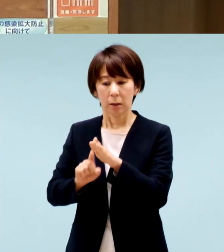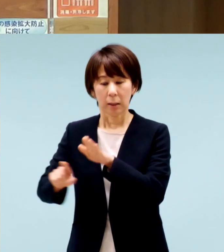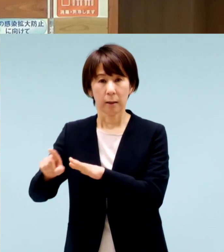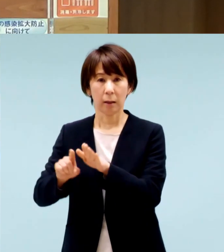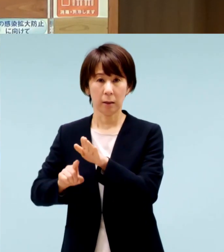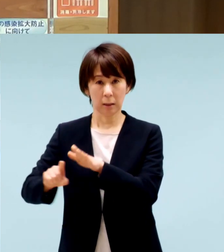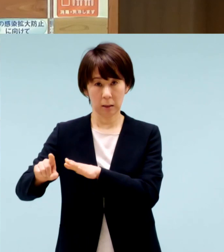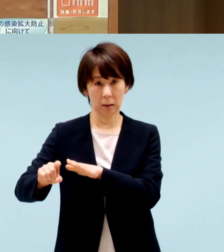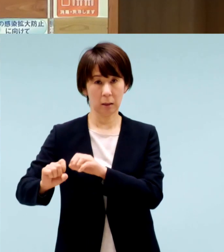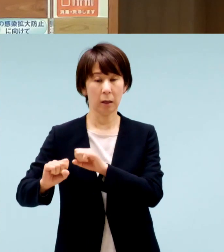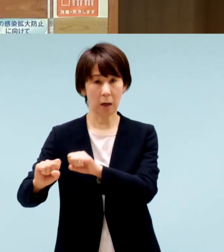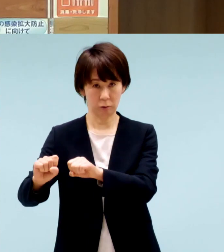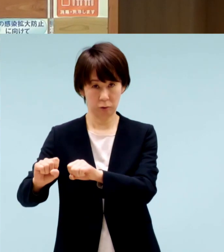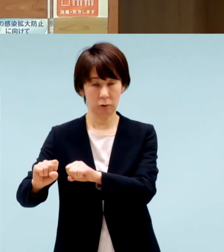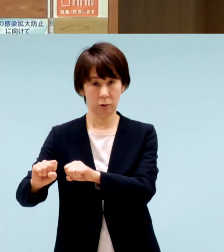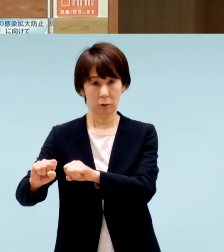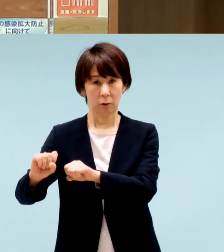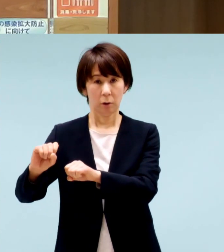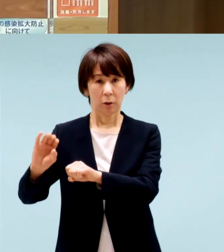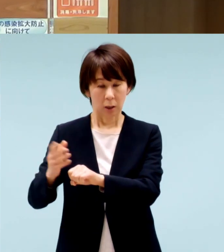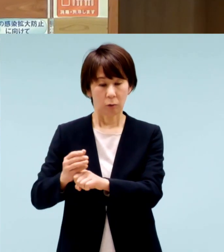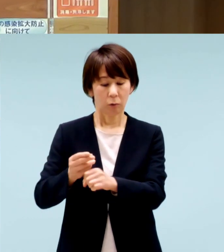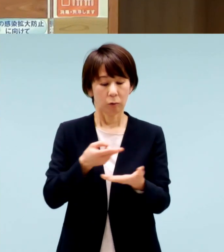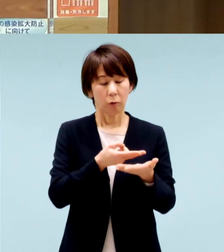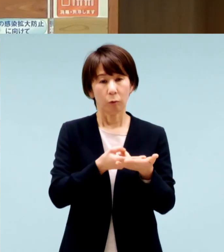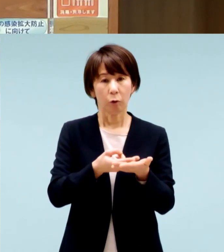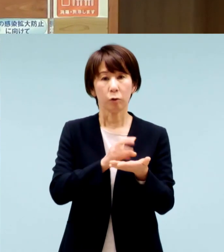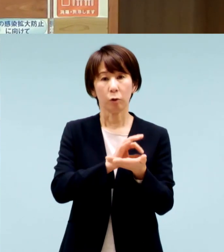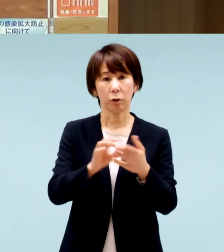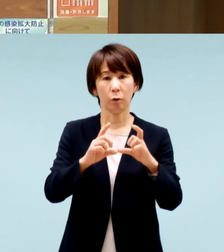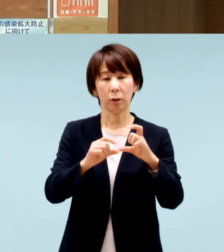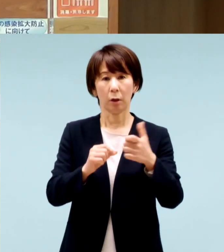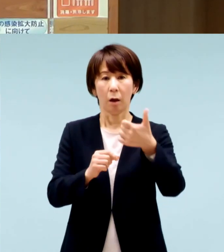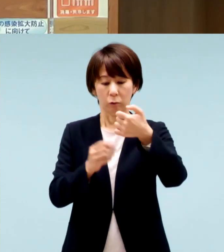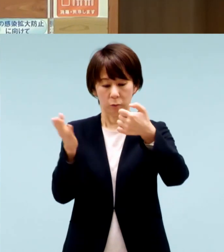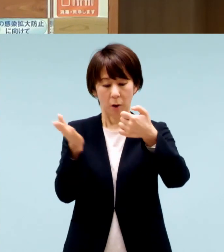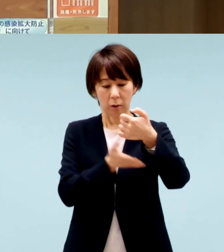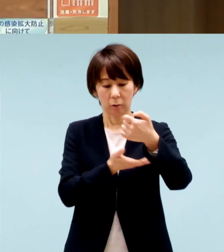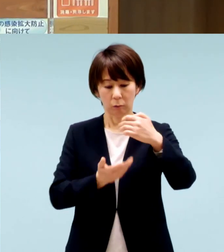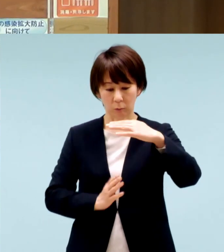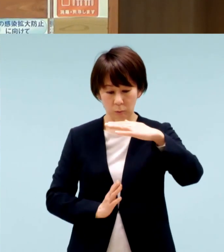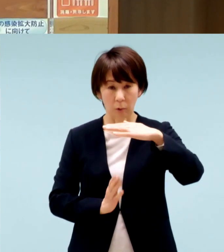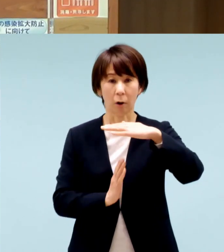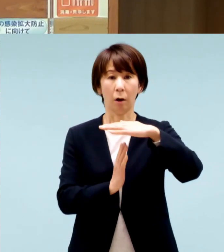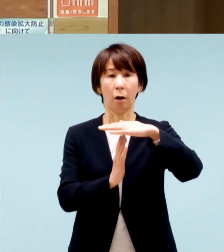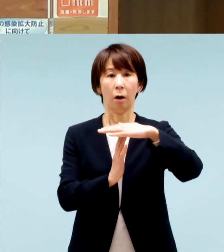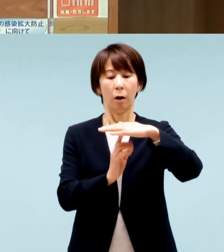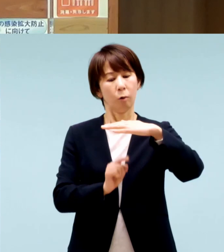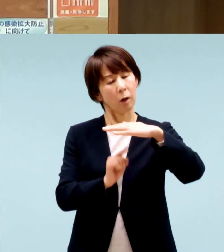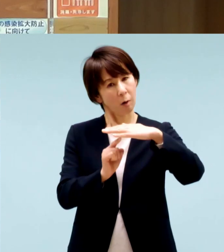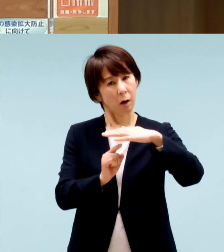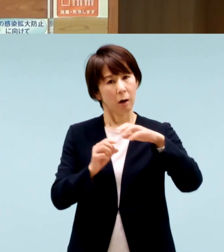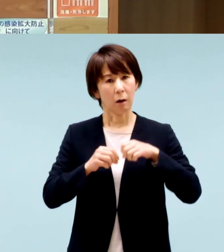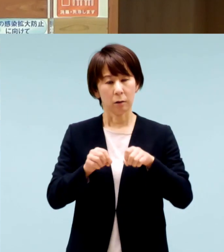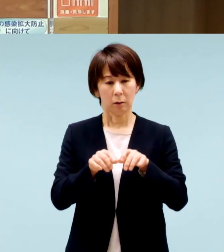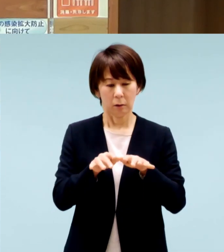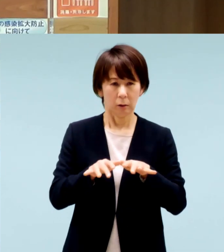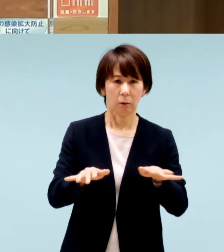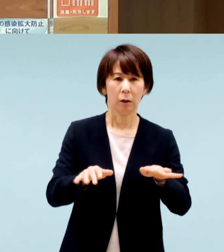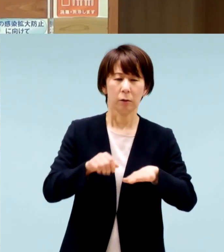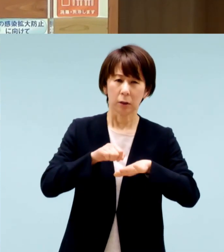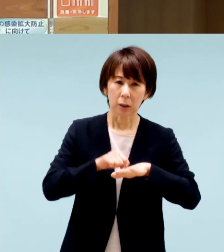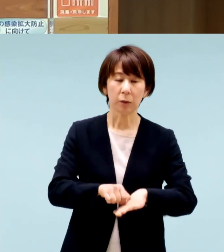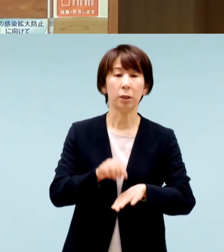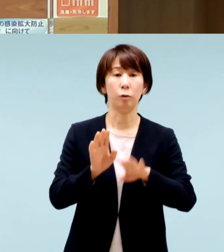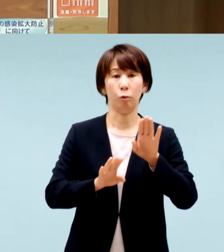ても相当厳しい状況になってるんじゃないかとか、まあ、そういうこともあるので、まあちょっとこの